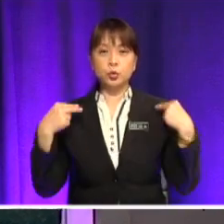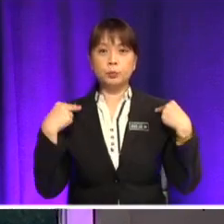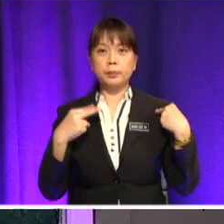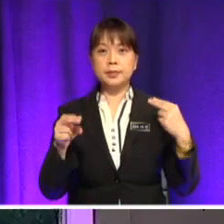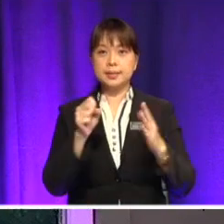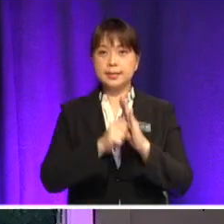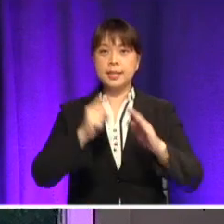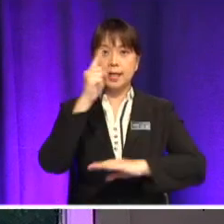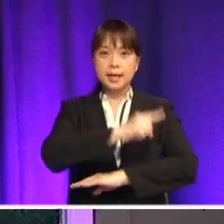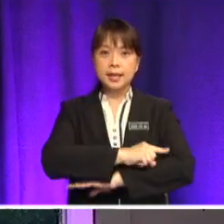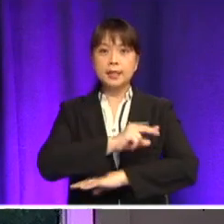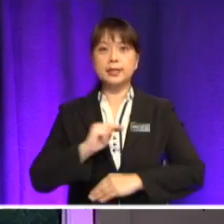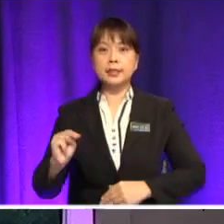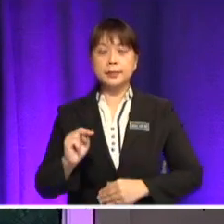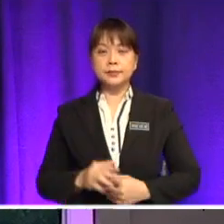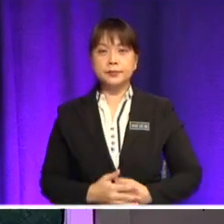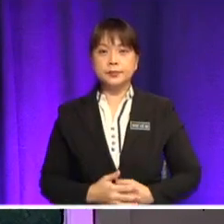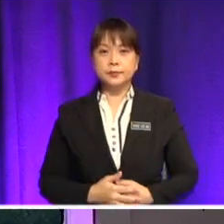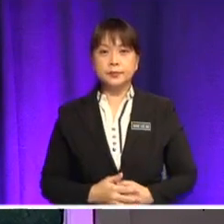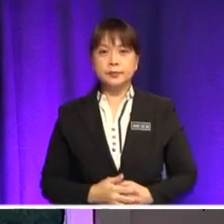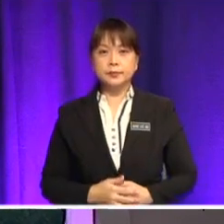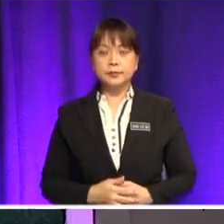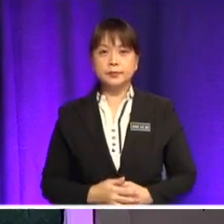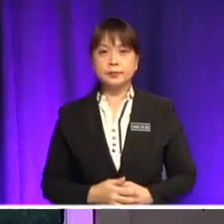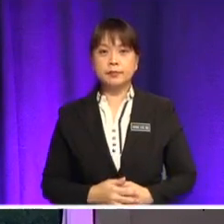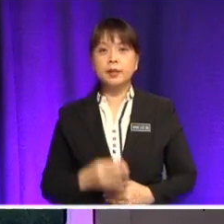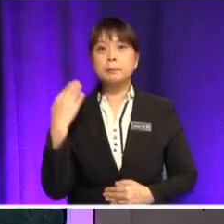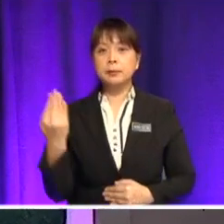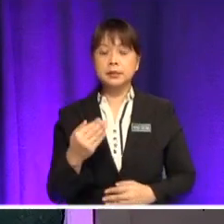mudah-mudahan Hanif saya kayak tadi Biasanya kalau menulis